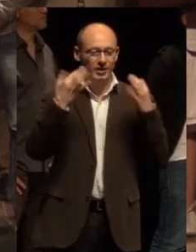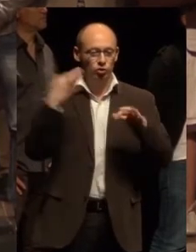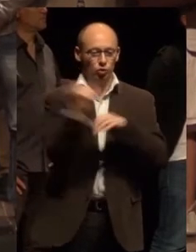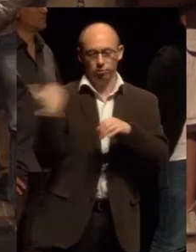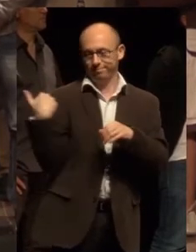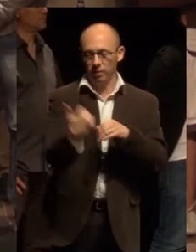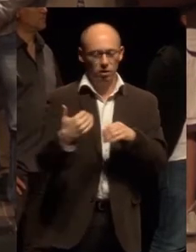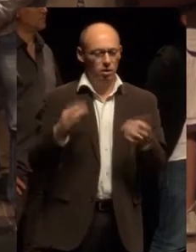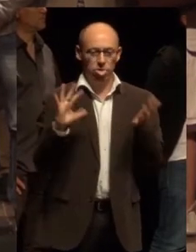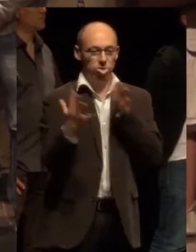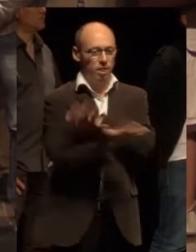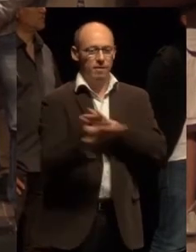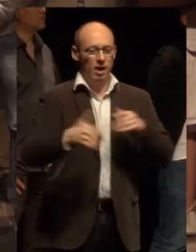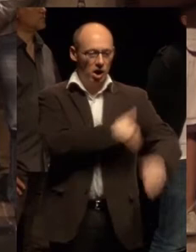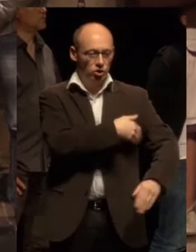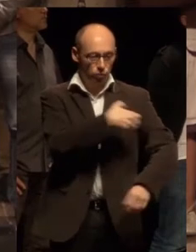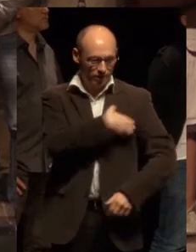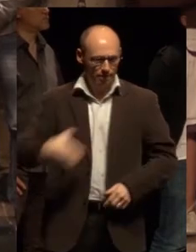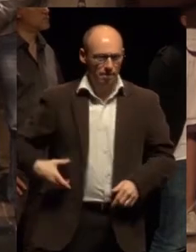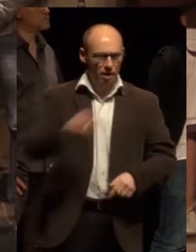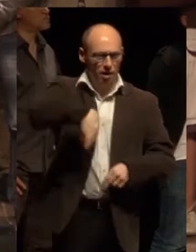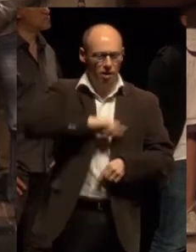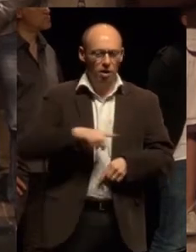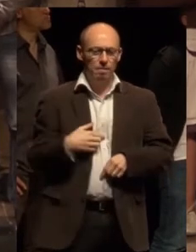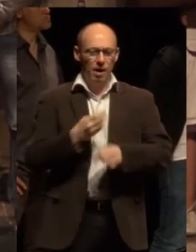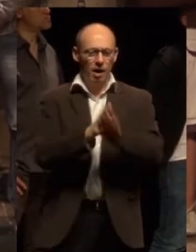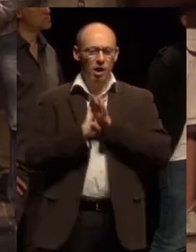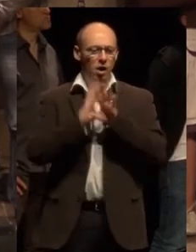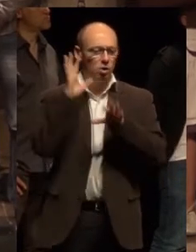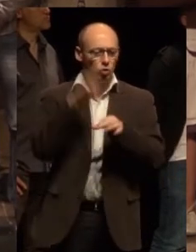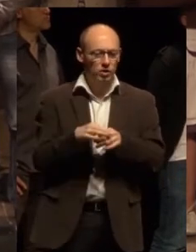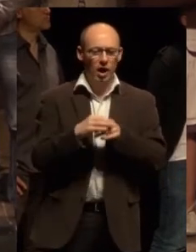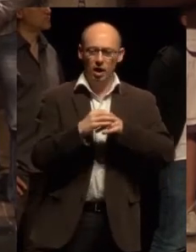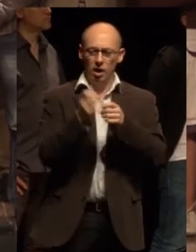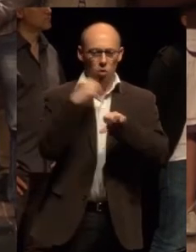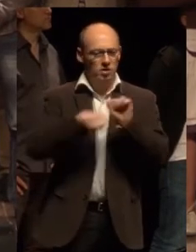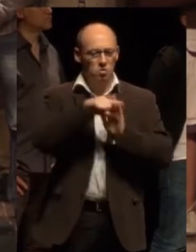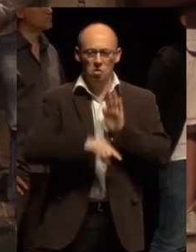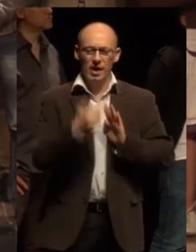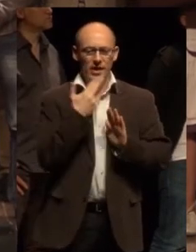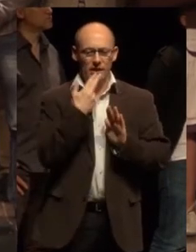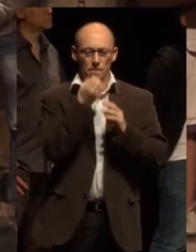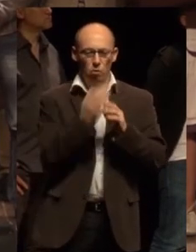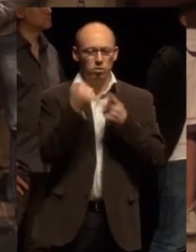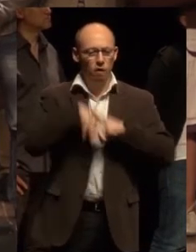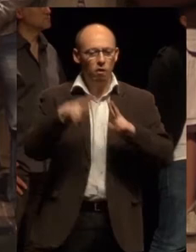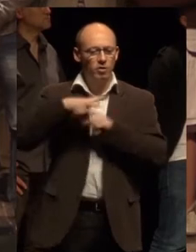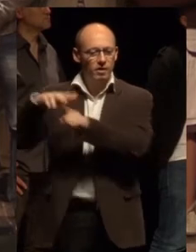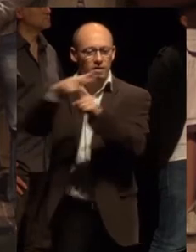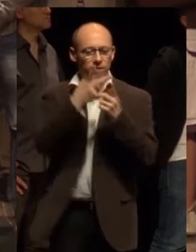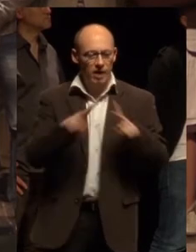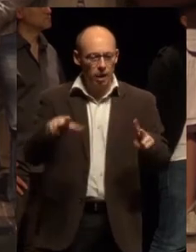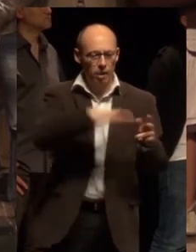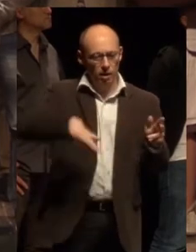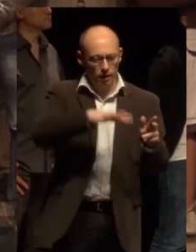10 jours. Vous, les agents municipaux qui avez permis que le scrutin se déroule dans d'excellentes conditions partout dans la ville. Vous qui